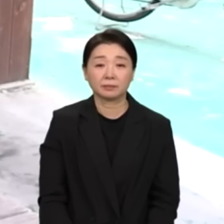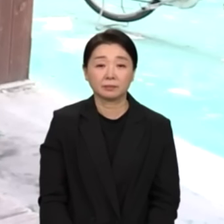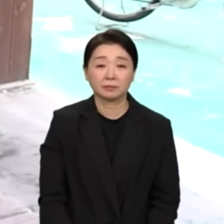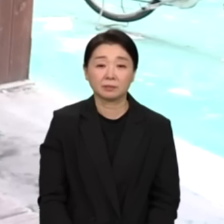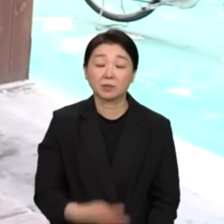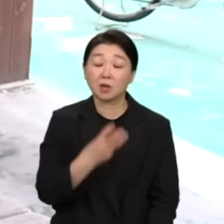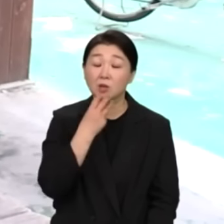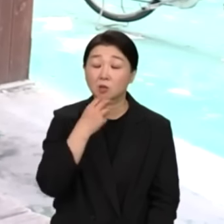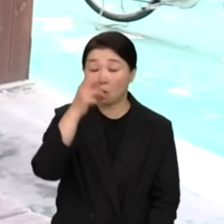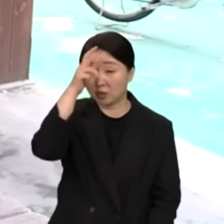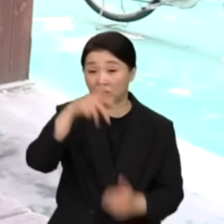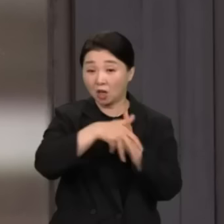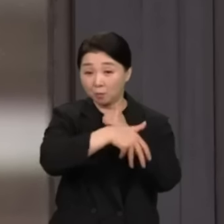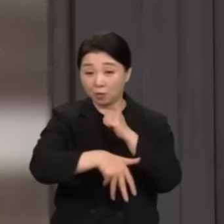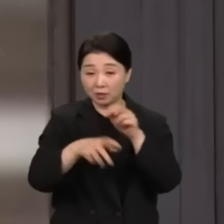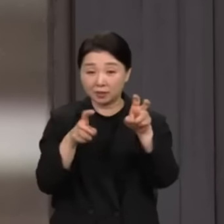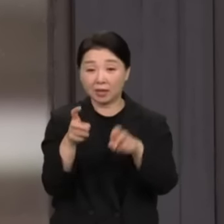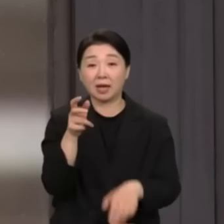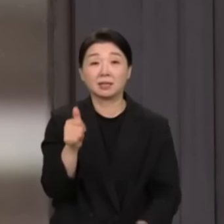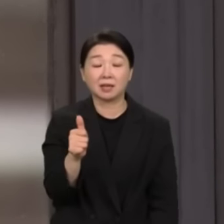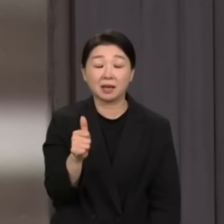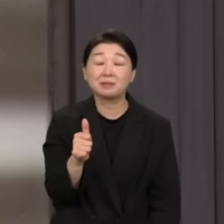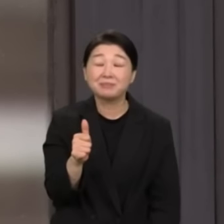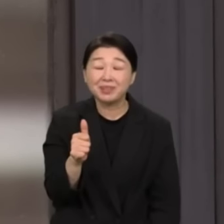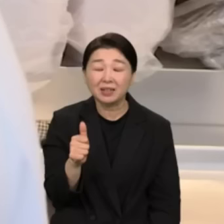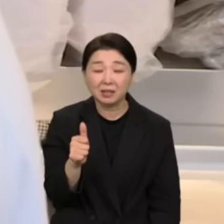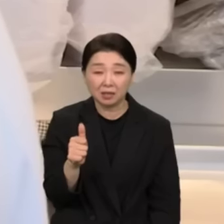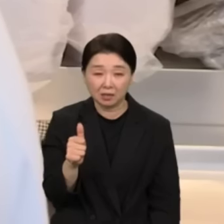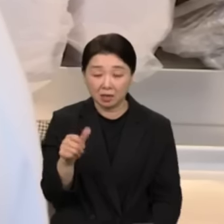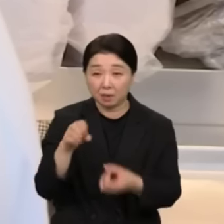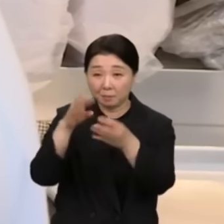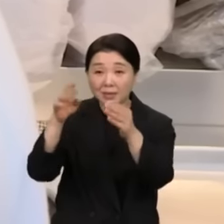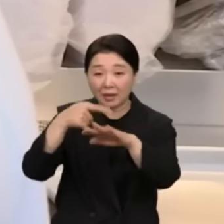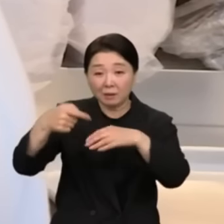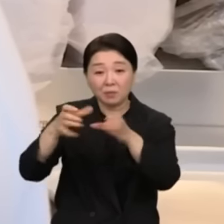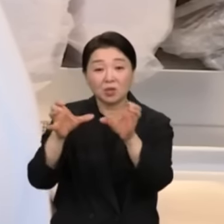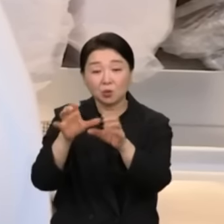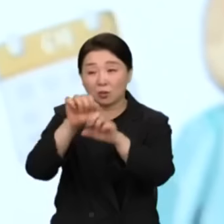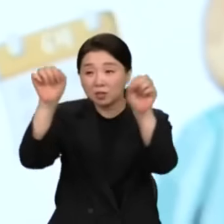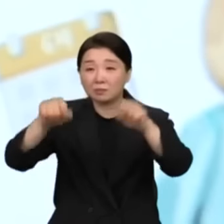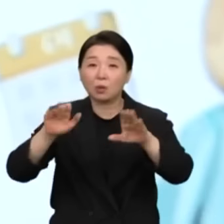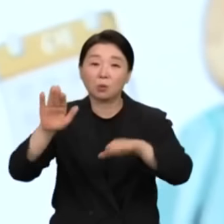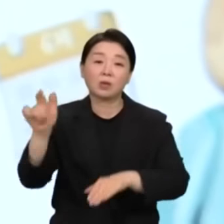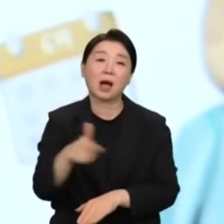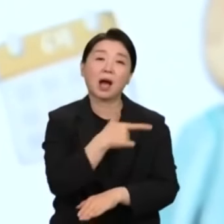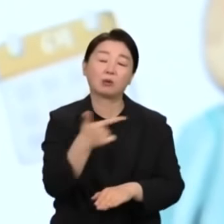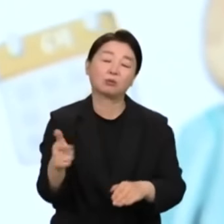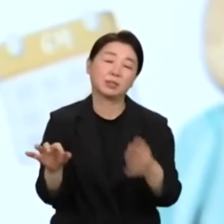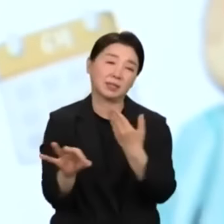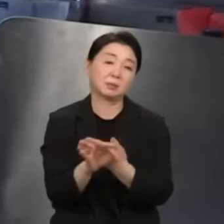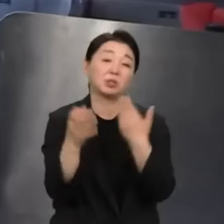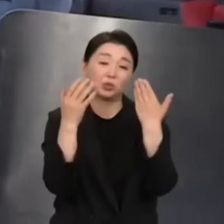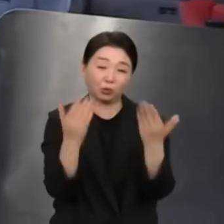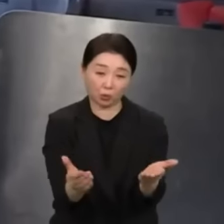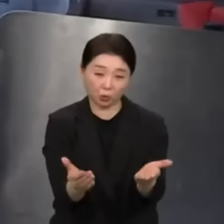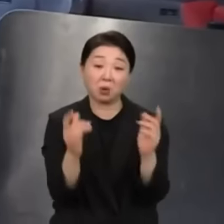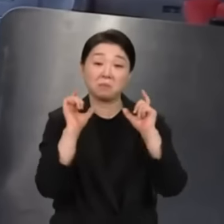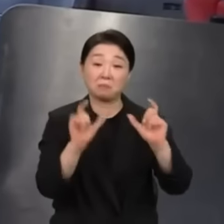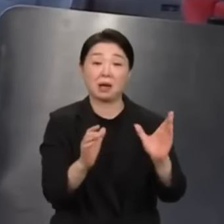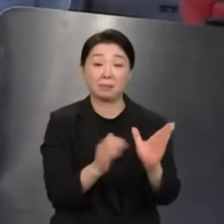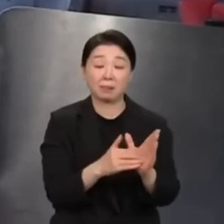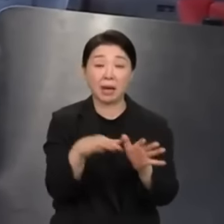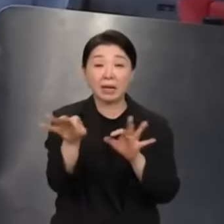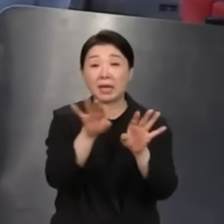서울의 치킨 프랜차이즈 점주가 배달의 민족 시스템에서 오늘 하루를 임시 휴무일로 지정합니다. 가게